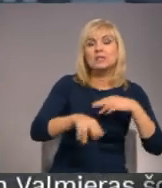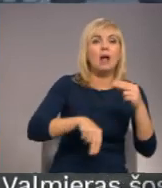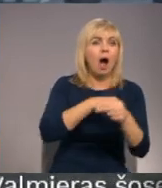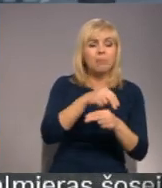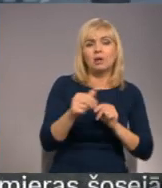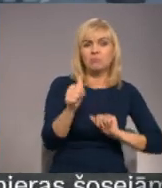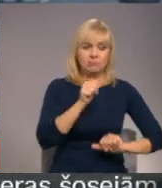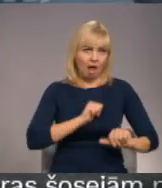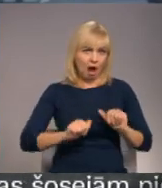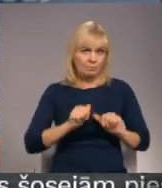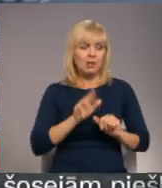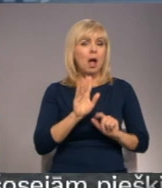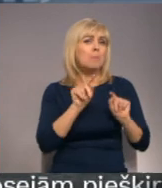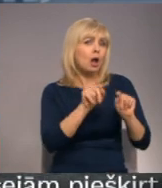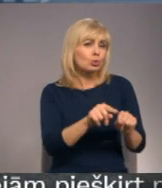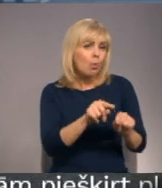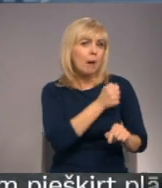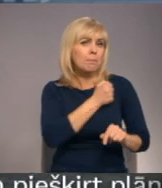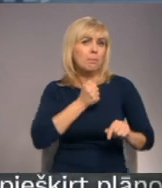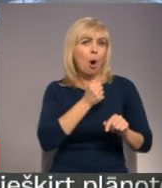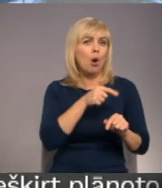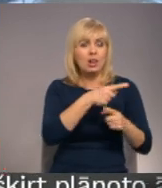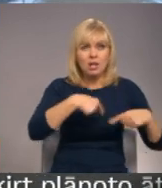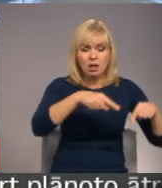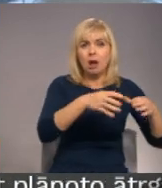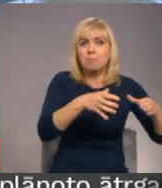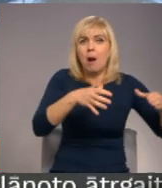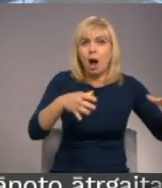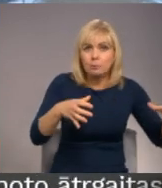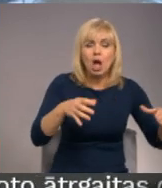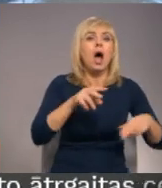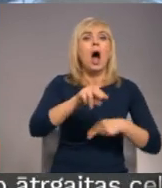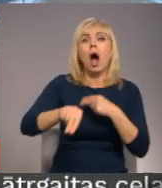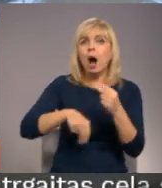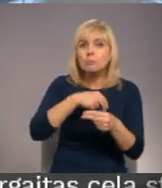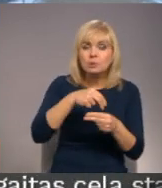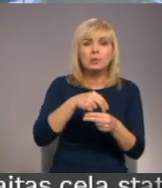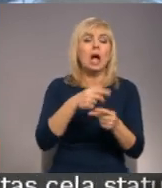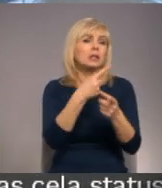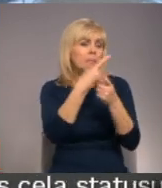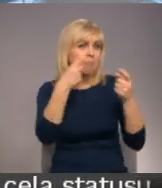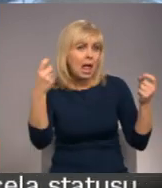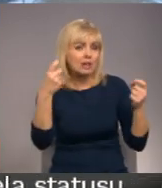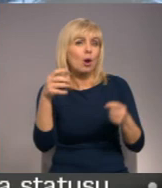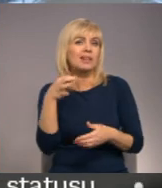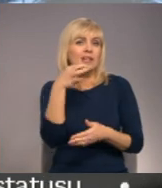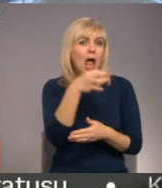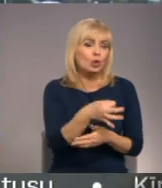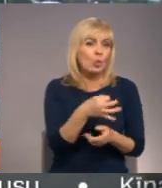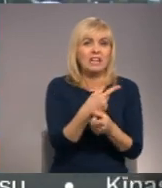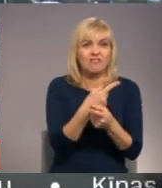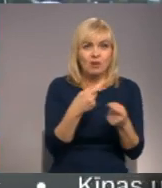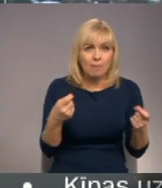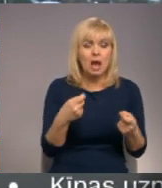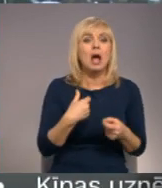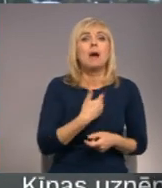ir neapmierināti ne tikai par to, ka poligons paplašināsies, bet arī apspriedes gaitu un mēdījos pausto informāciju par to.